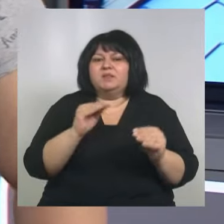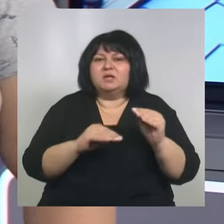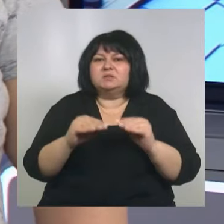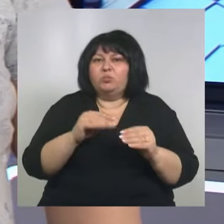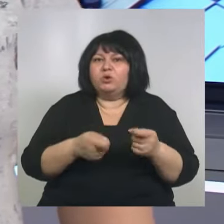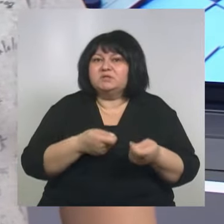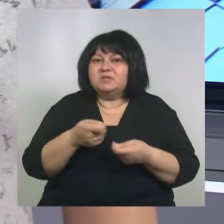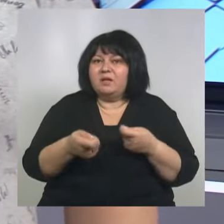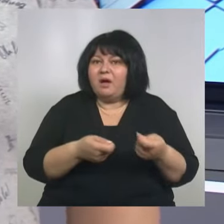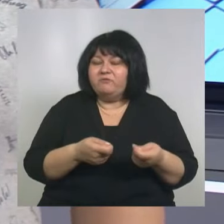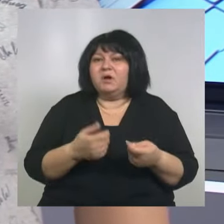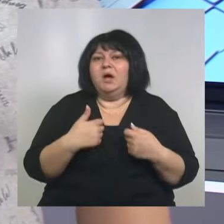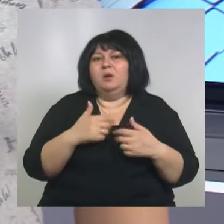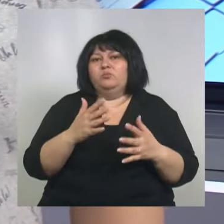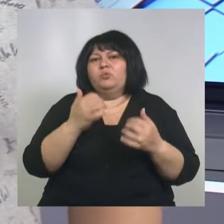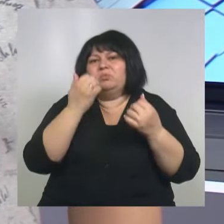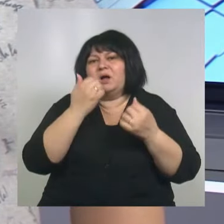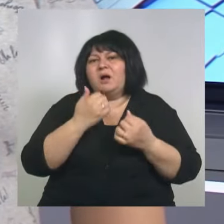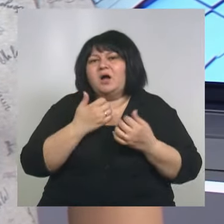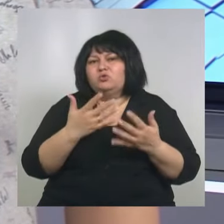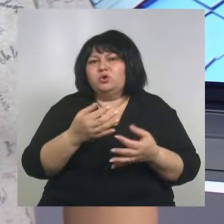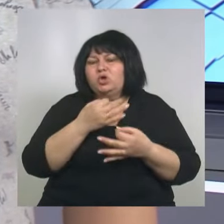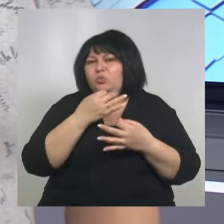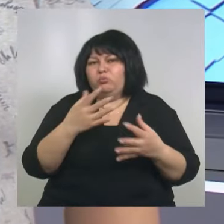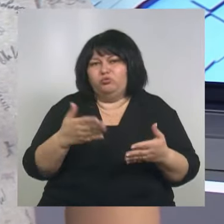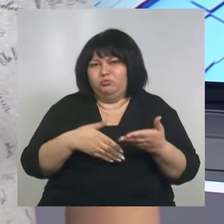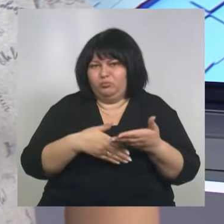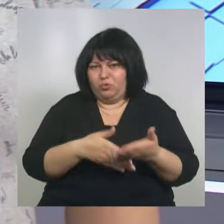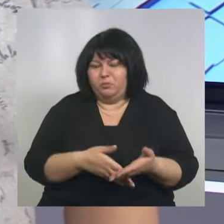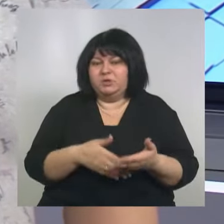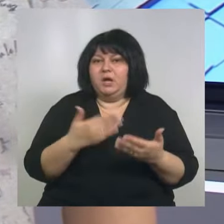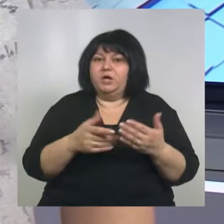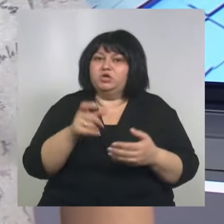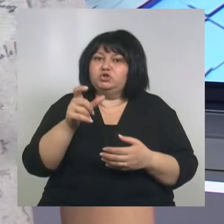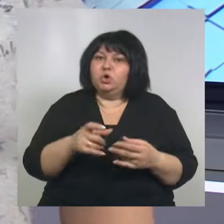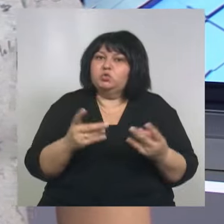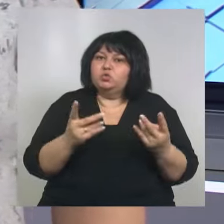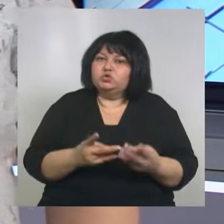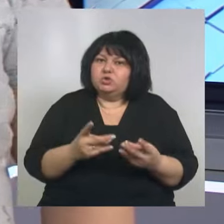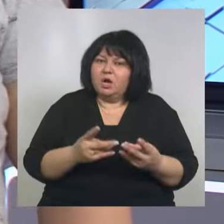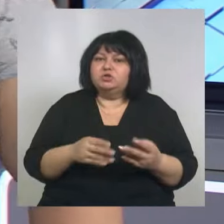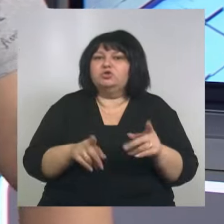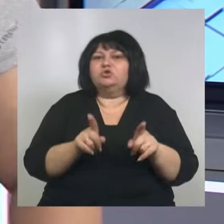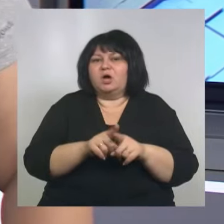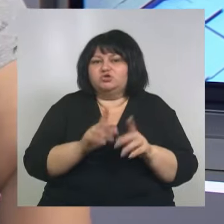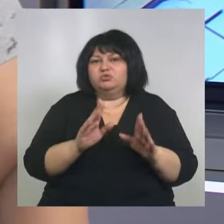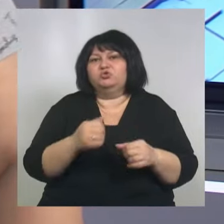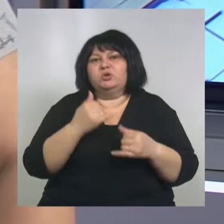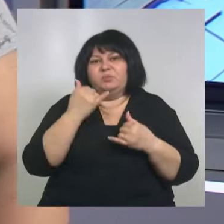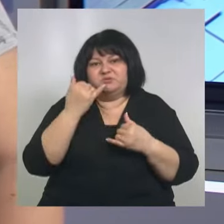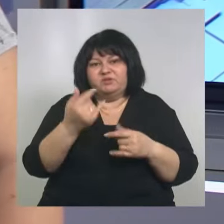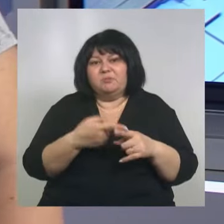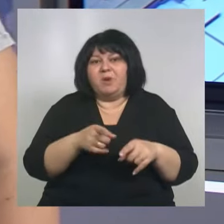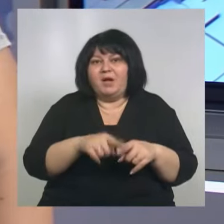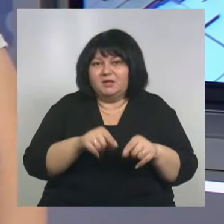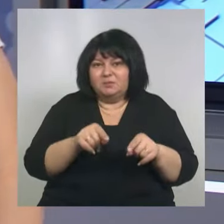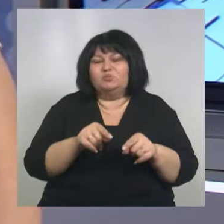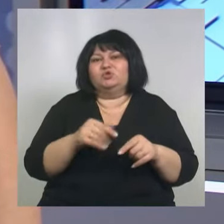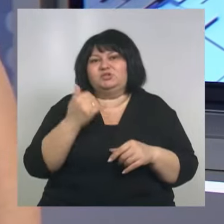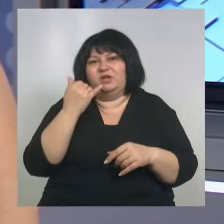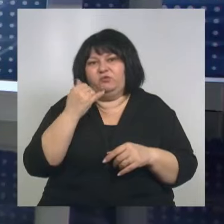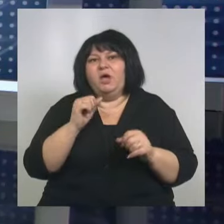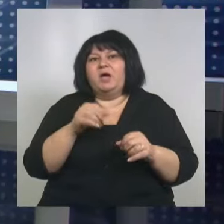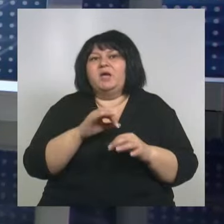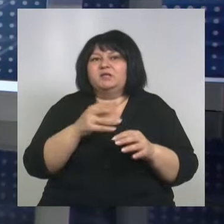заявок мы будем благодарны за любую помощь Но также если человек нуждается тоже можно позвонить по этому номеру телефона и мы расскажем как её